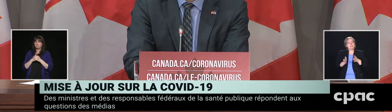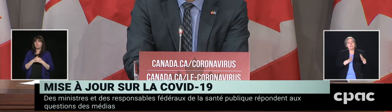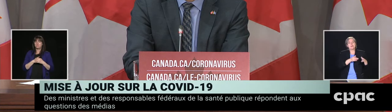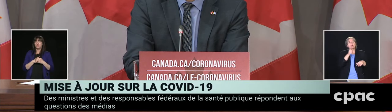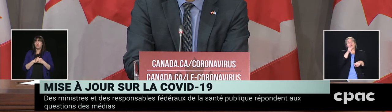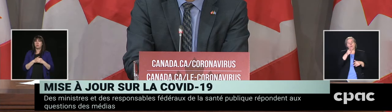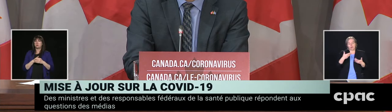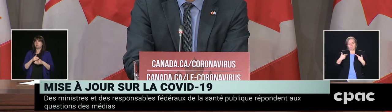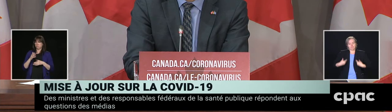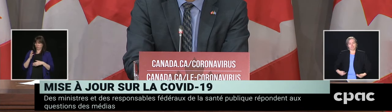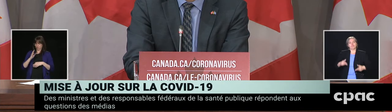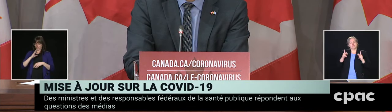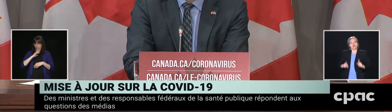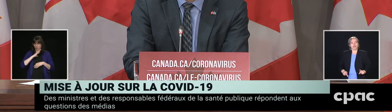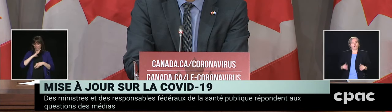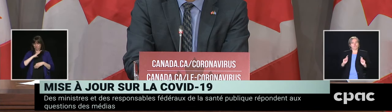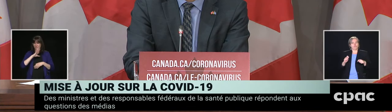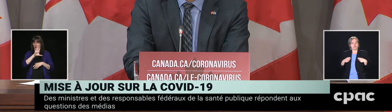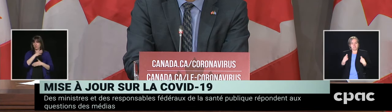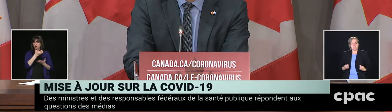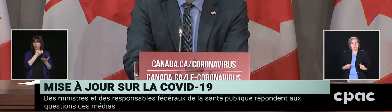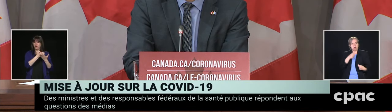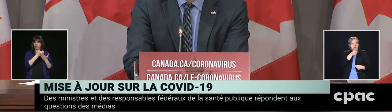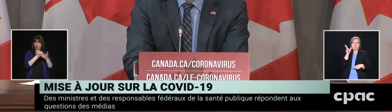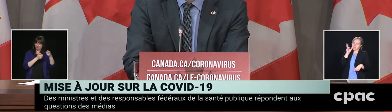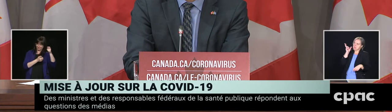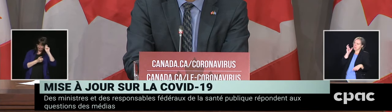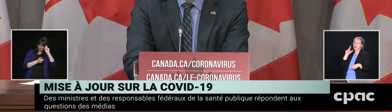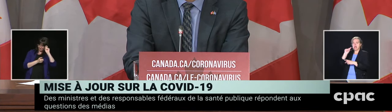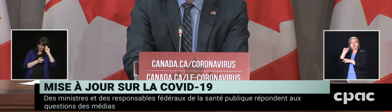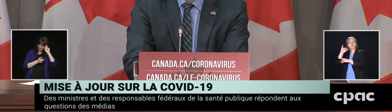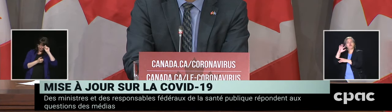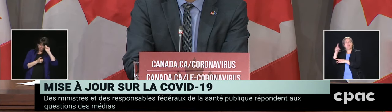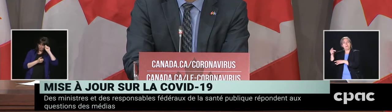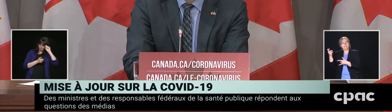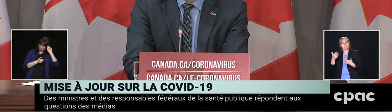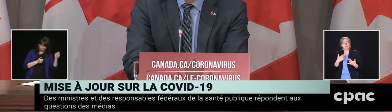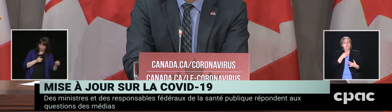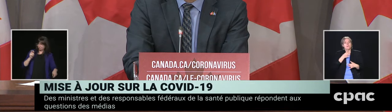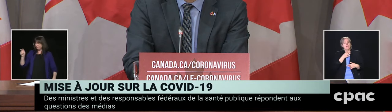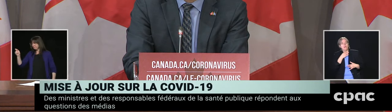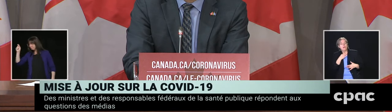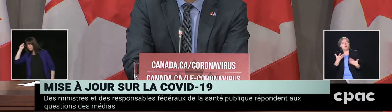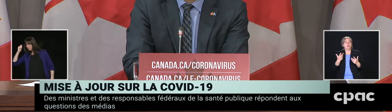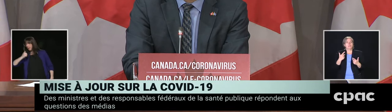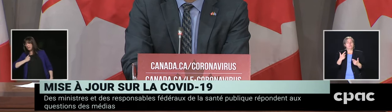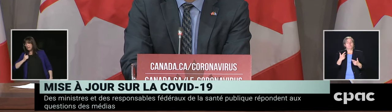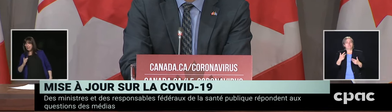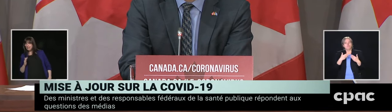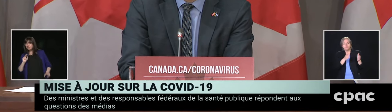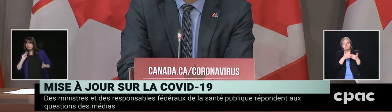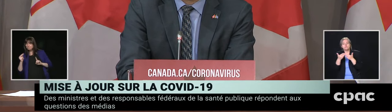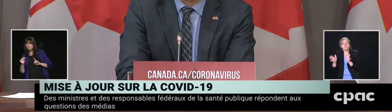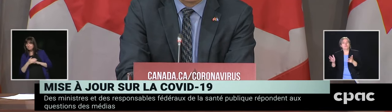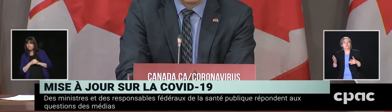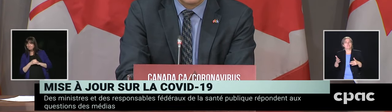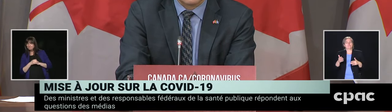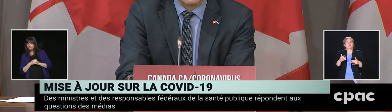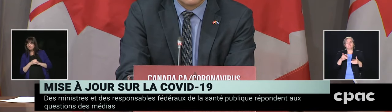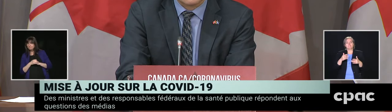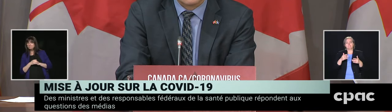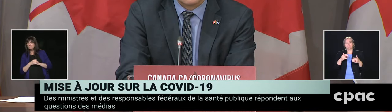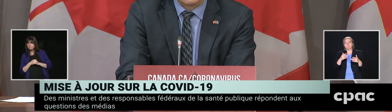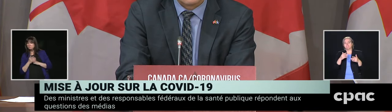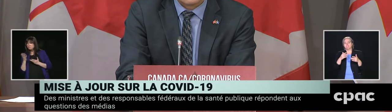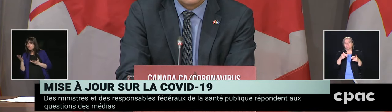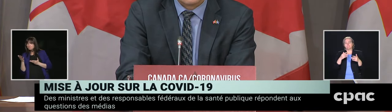Trump piaffer à l'idée de recommencer en fait la libre circulation des gens.